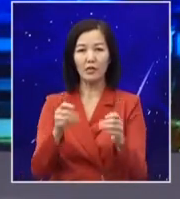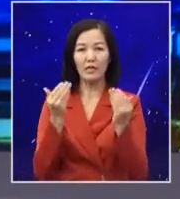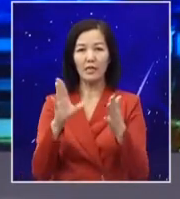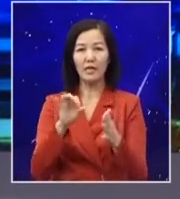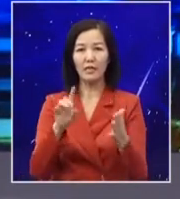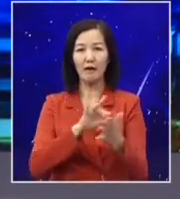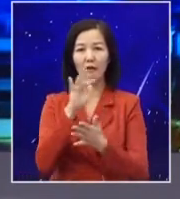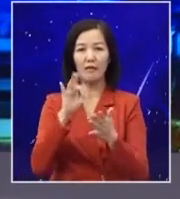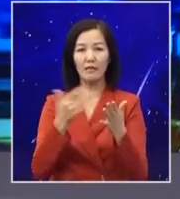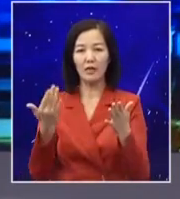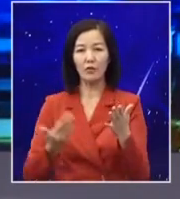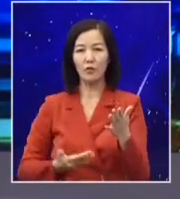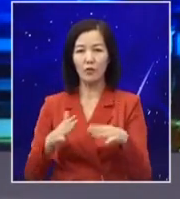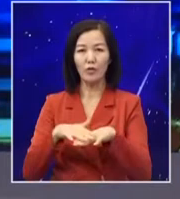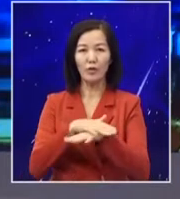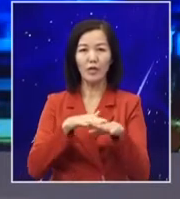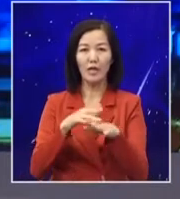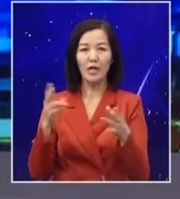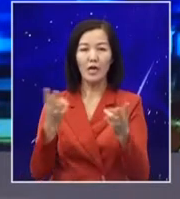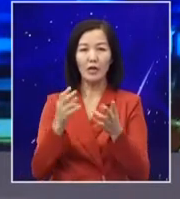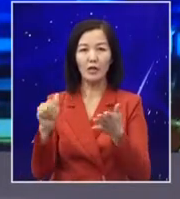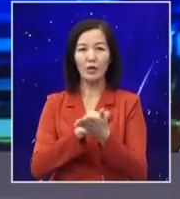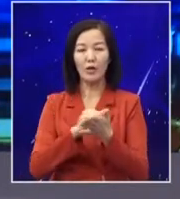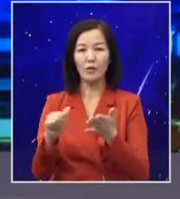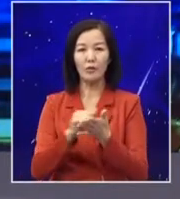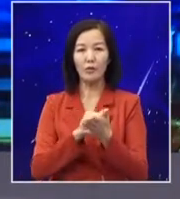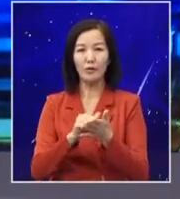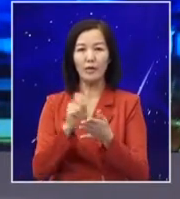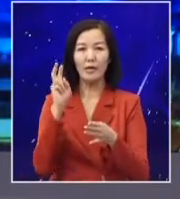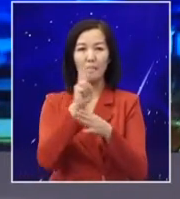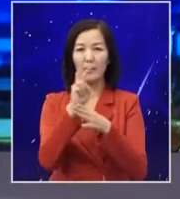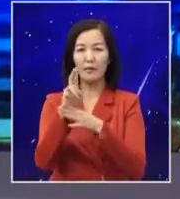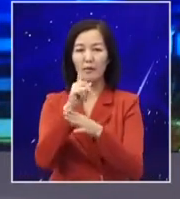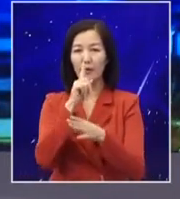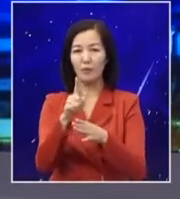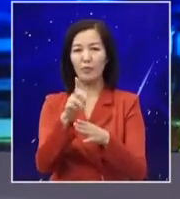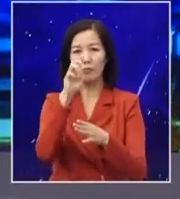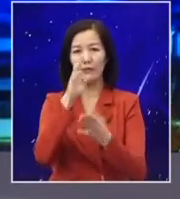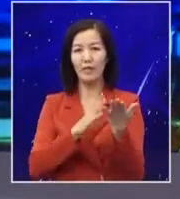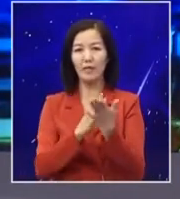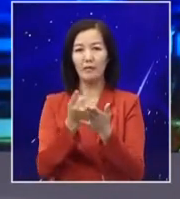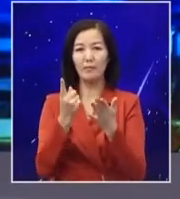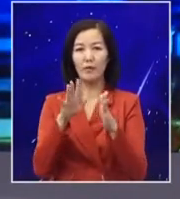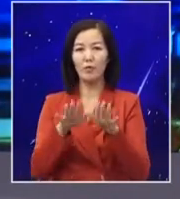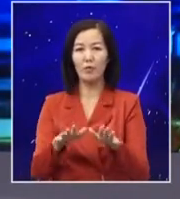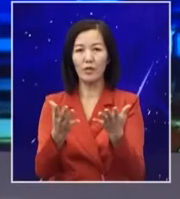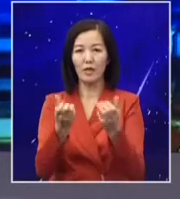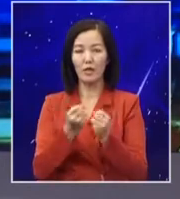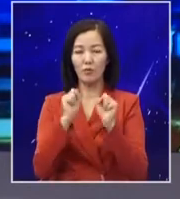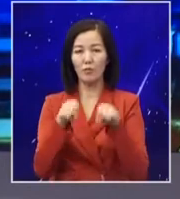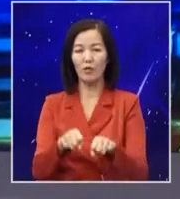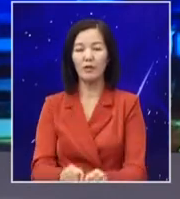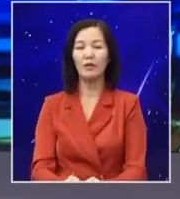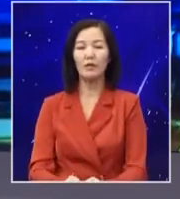Есік қаласындағы тұрғындар қажетті құжат, анықтамалар алу үшін бірнеше мекемеге бармайды. Барлық мемлекеттік қызметтерді бір жерден